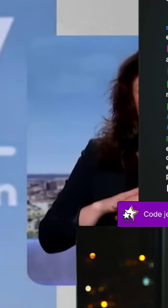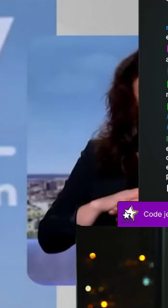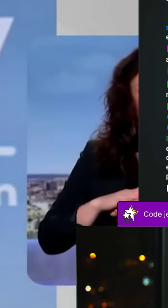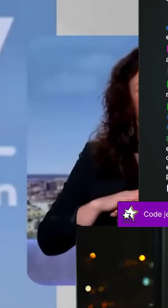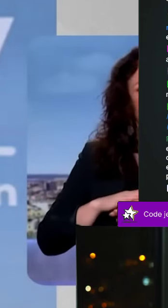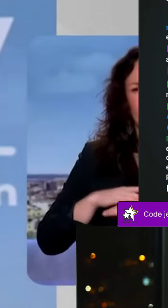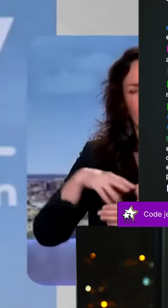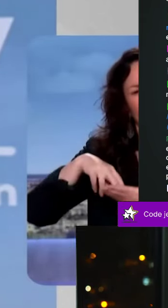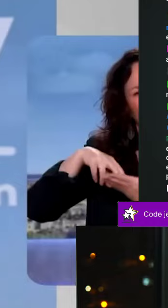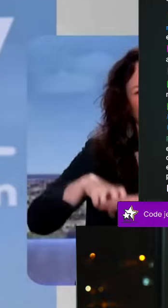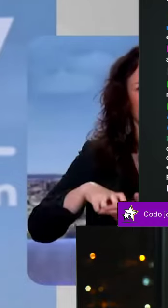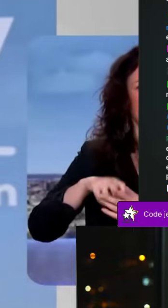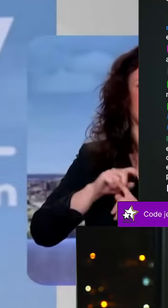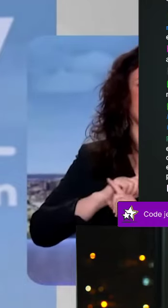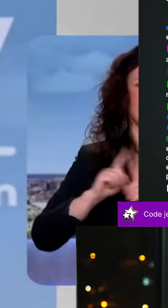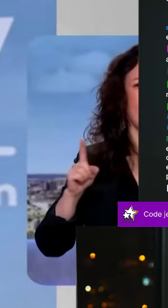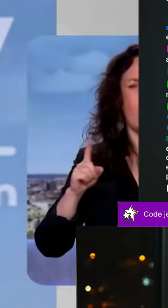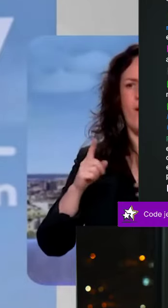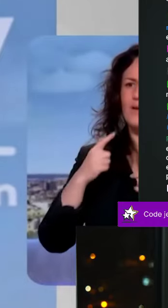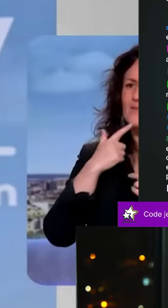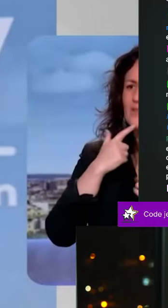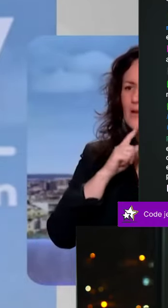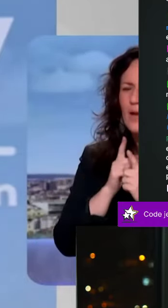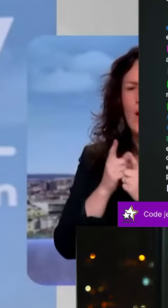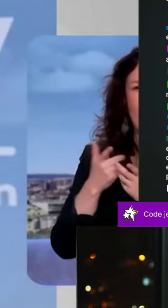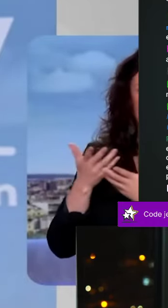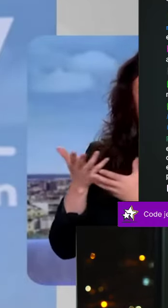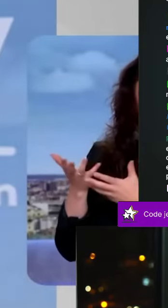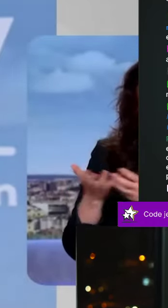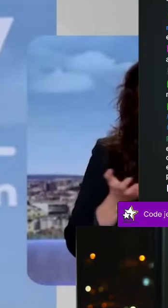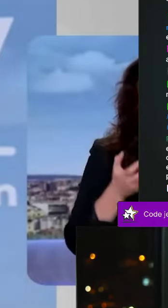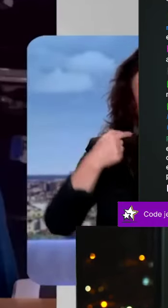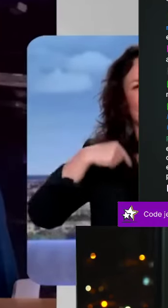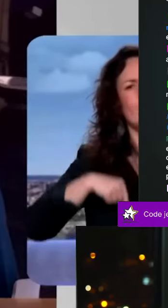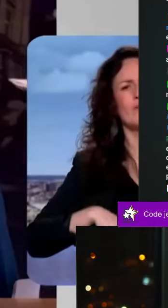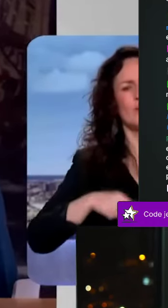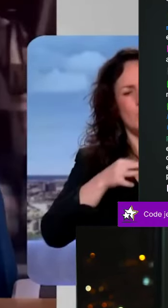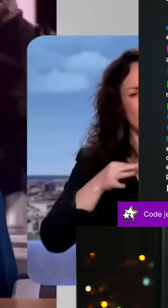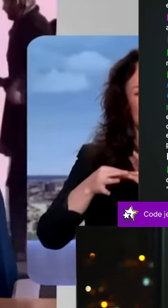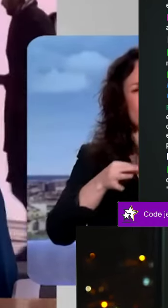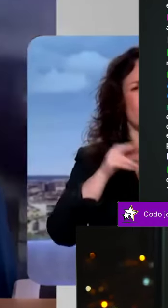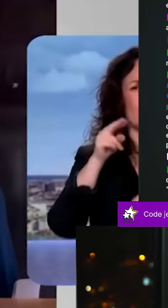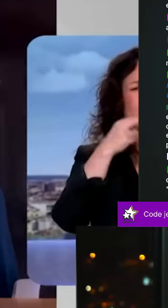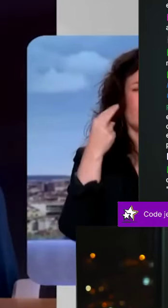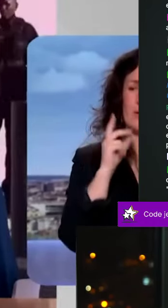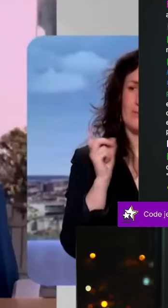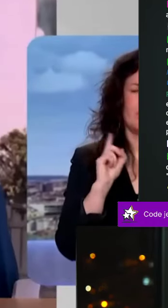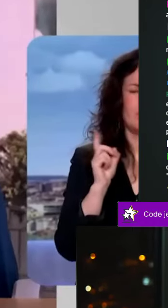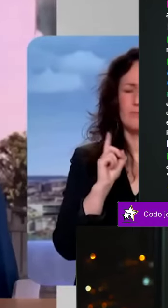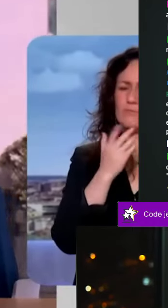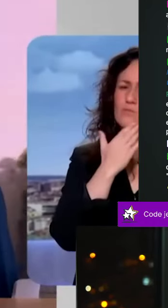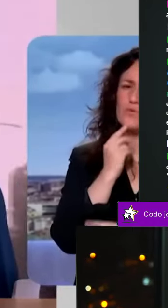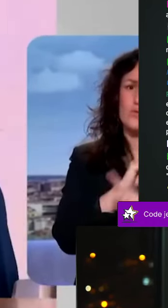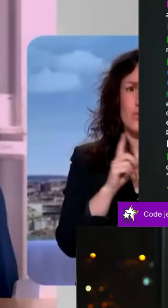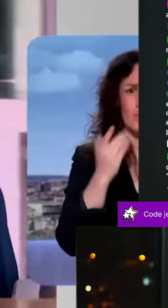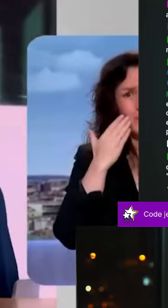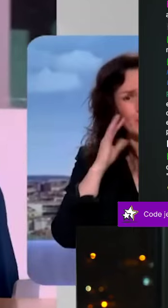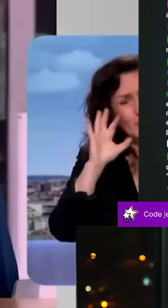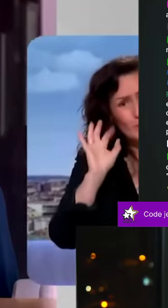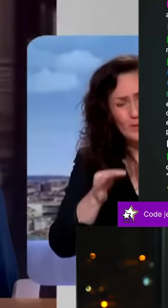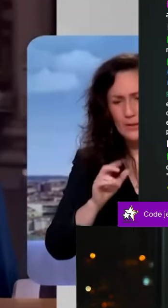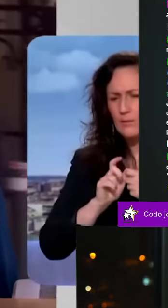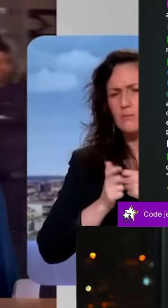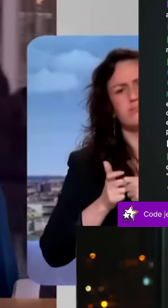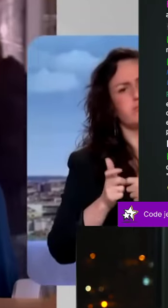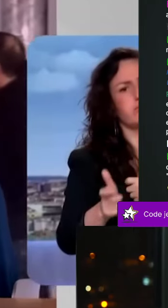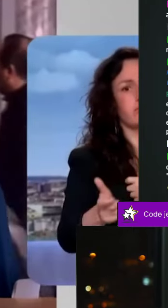aux sirènes et à la tentation du gouvernement d'union nationale et de la grande coalition parce que ça conduirait à les